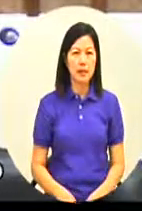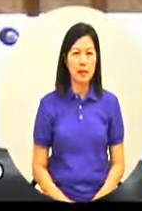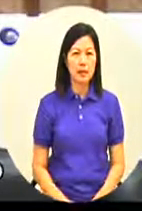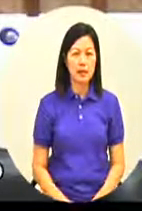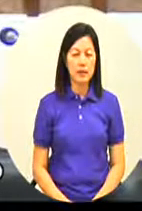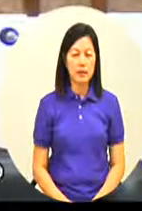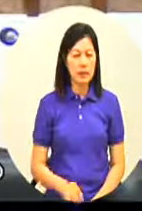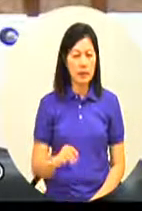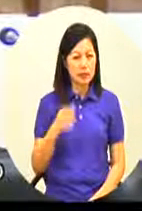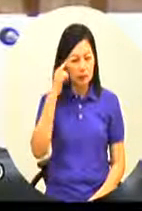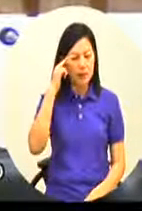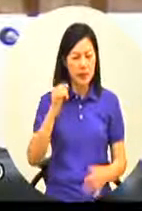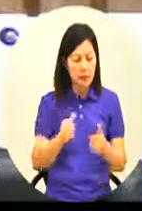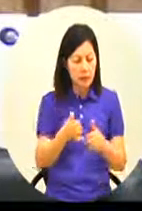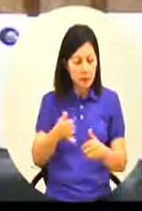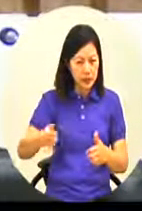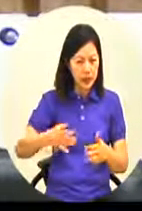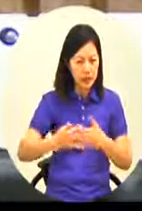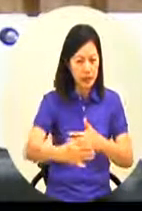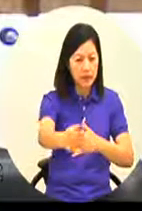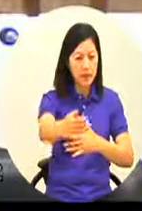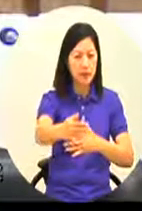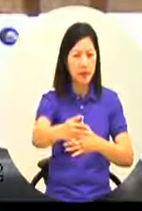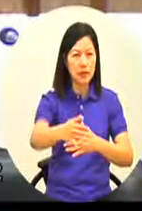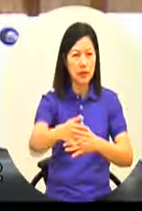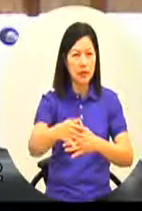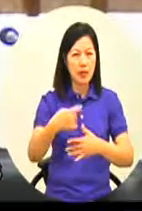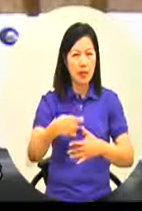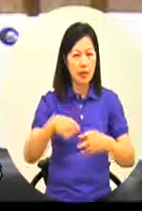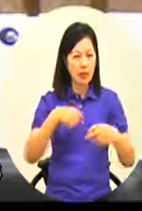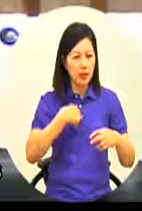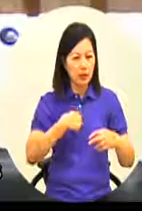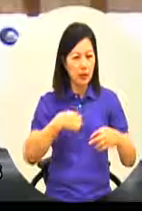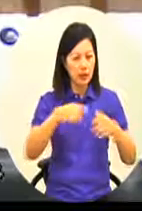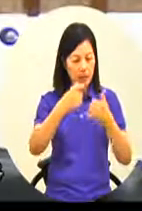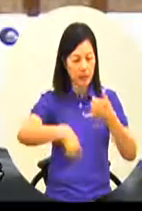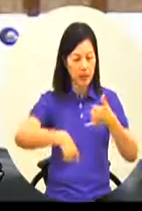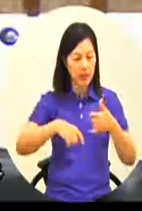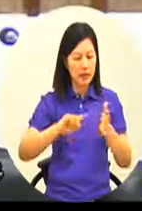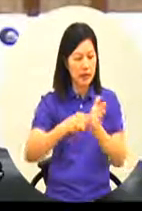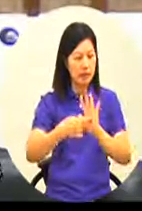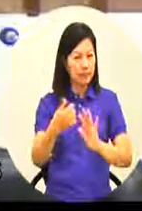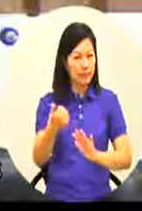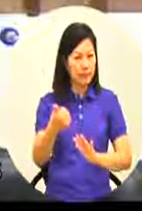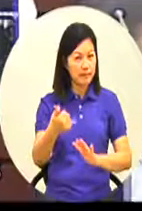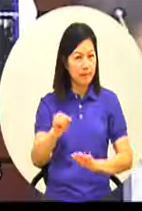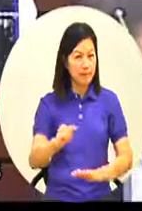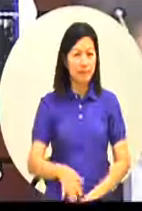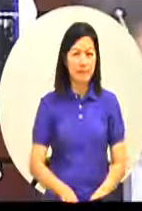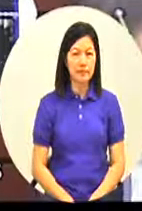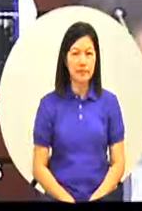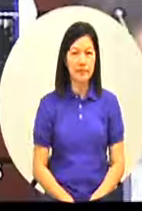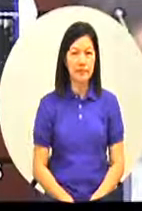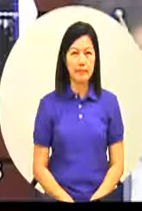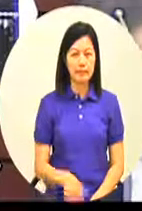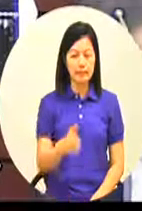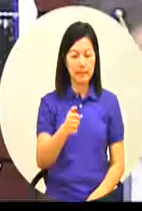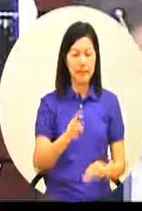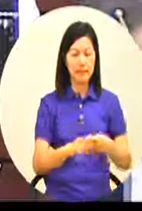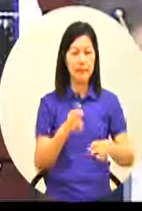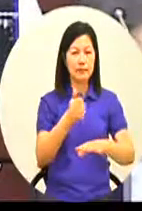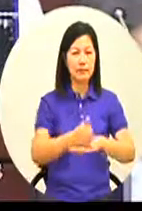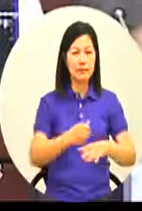些，到今你熟悉李娇如议员表现安怎？ 局长答复。 谢谢主席，谢谢